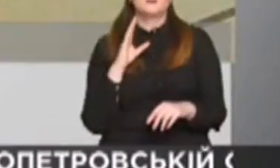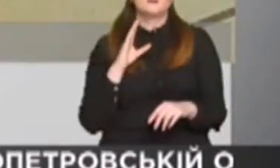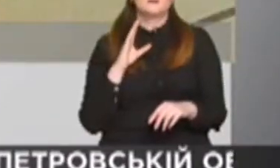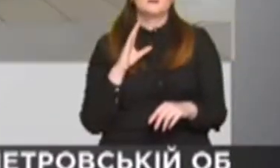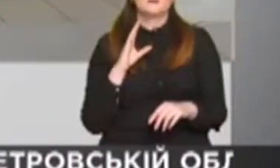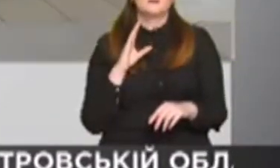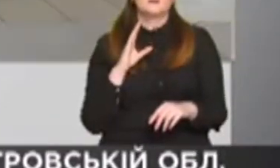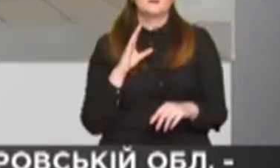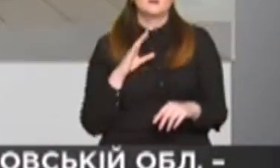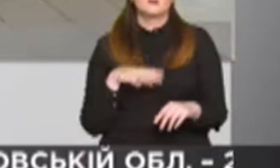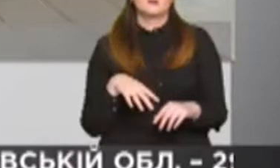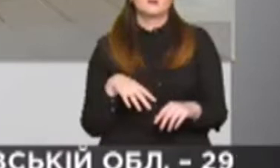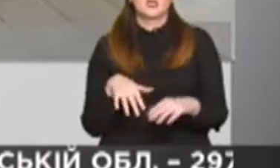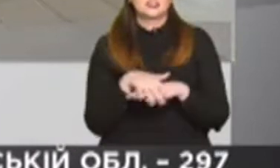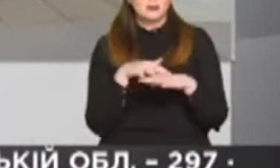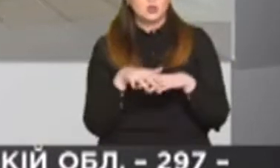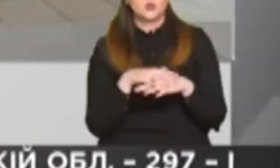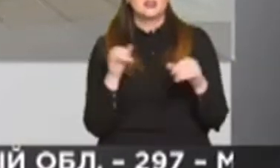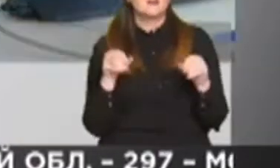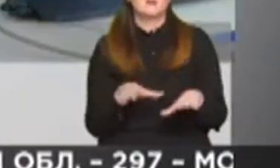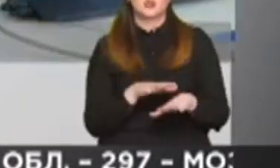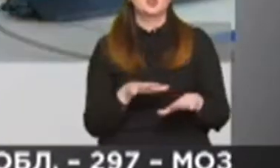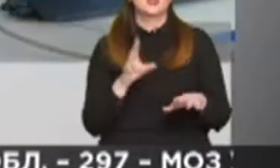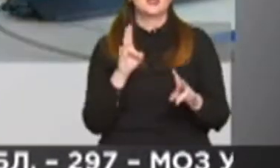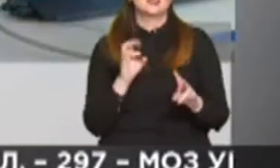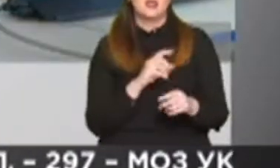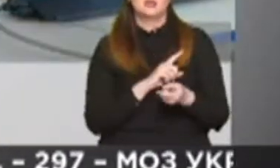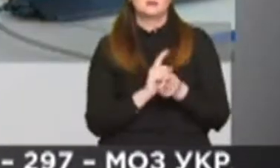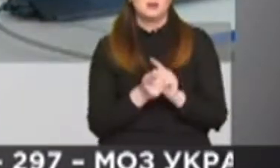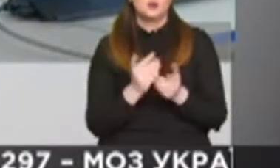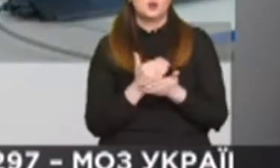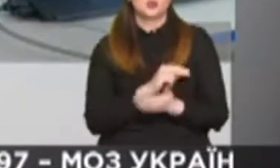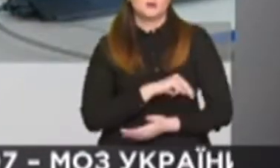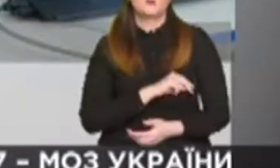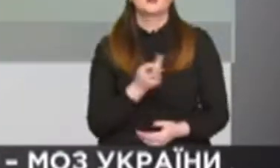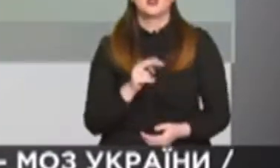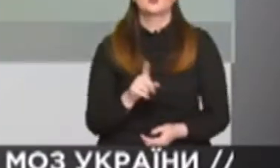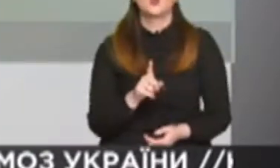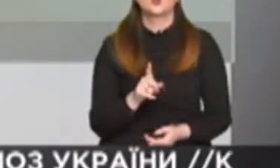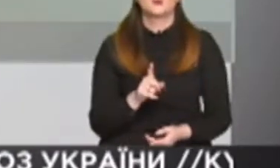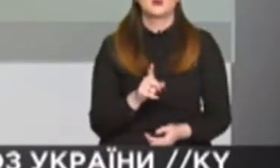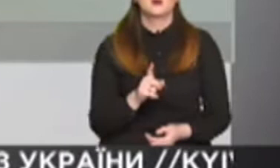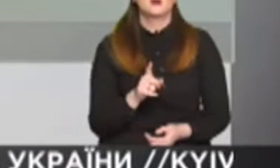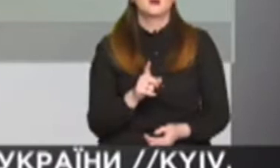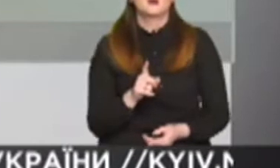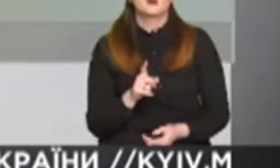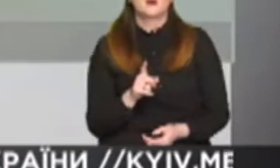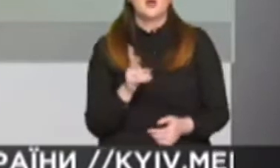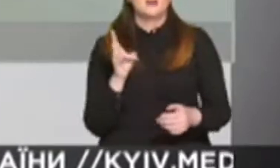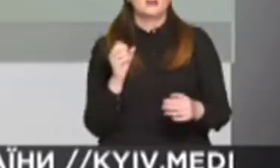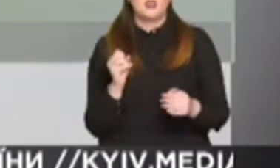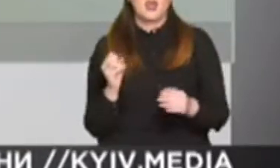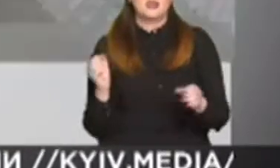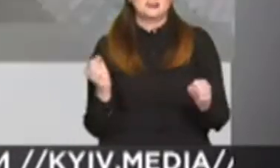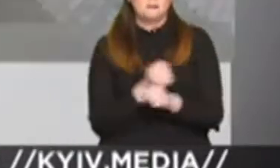активною спільнотою, і вирішили не змінювати режим роботи для того, щоб не збивати навчальний